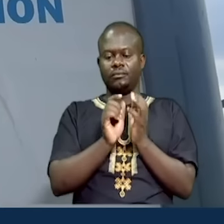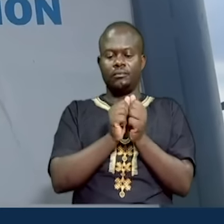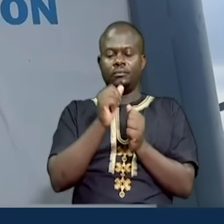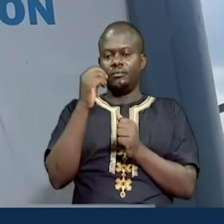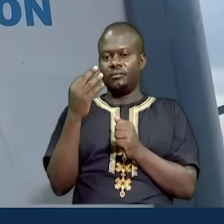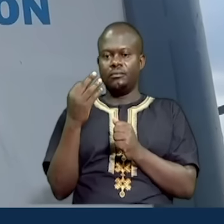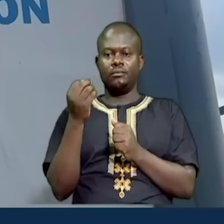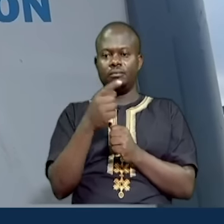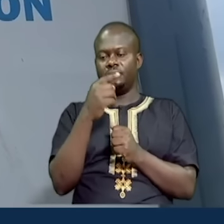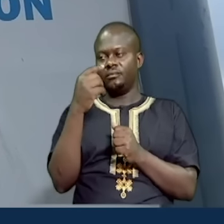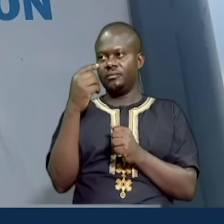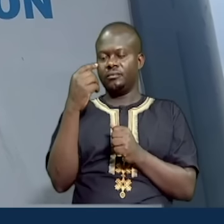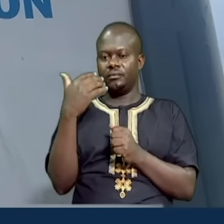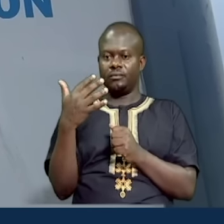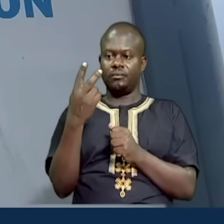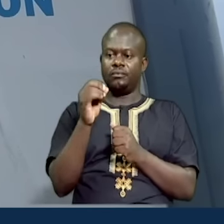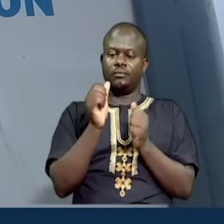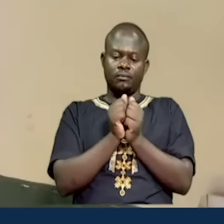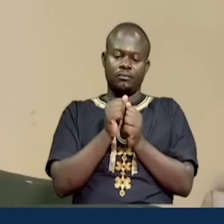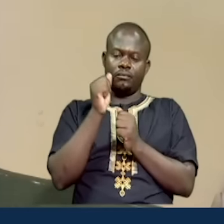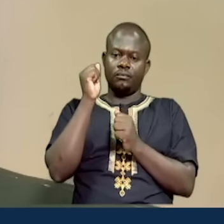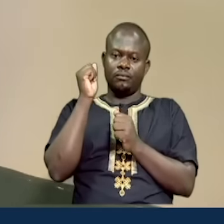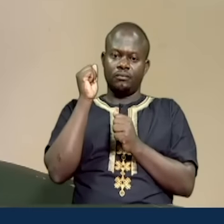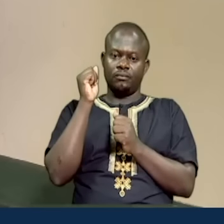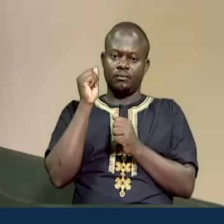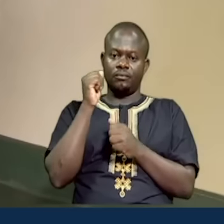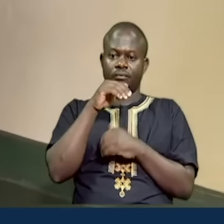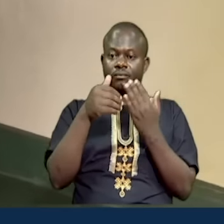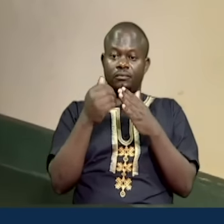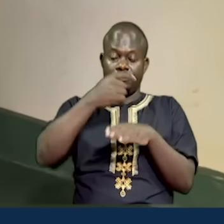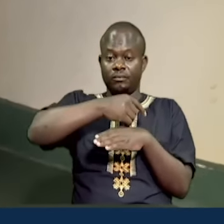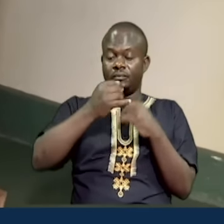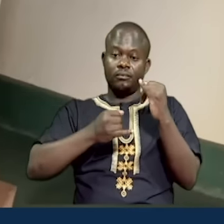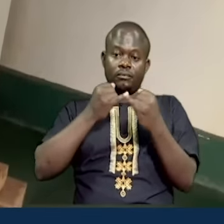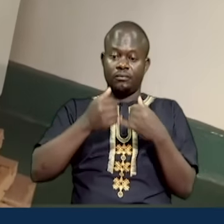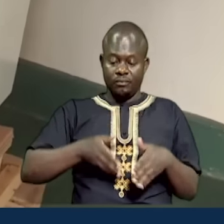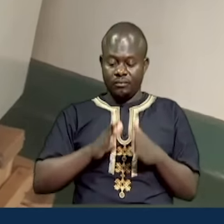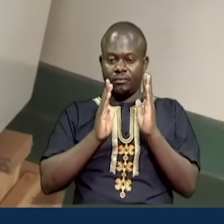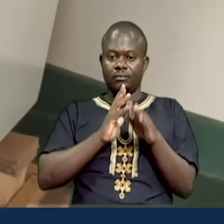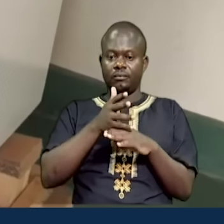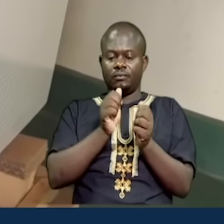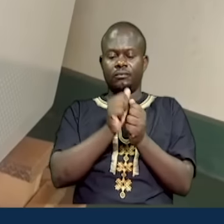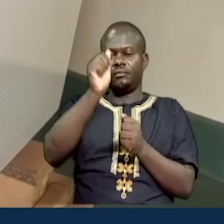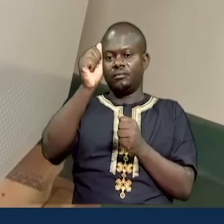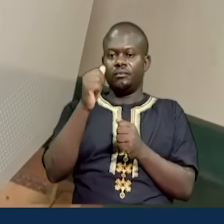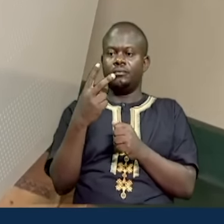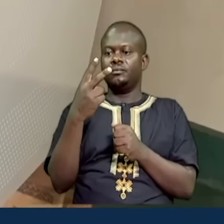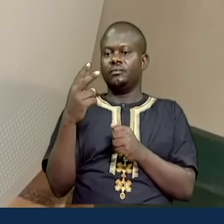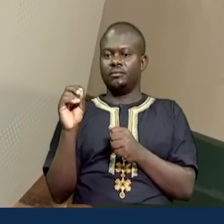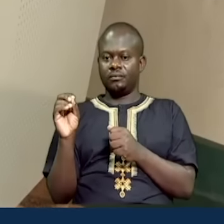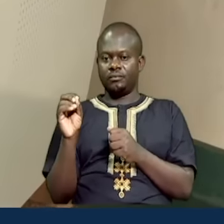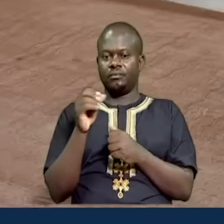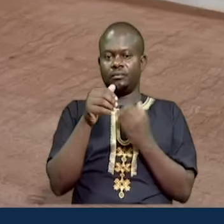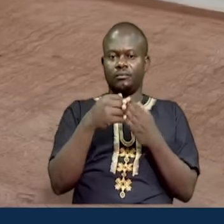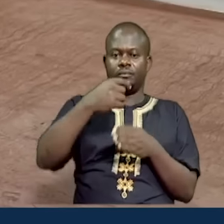12 Gicurasi ni umunsi mpuzamahanga w'abaforomo n'ababyaza mu Rwanda hari abaforomo n'ababyaza 15,200 uyu akaba